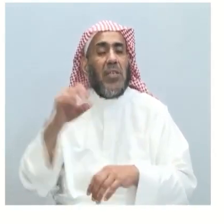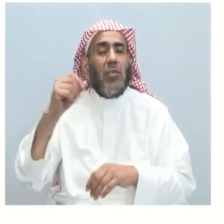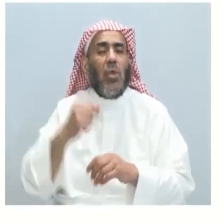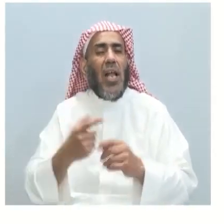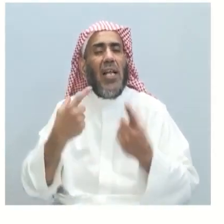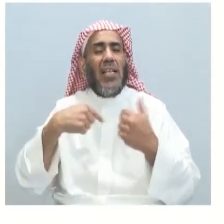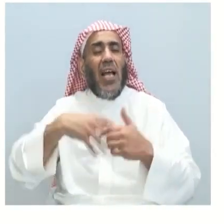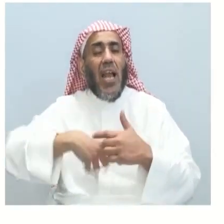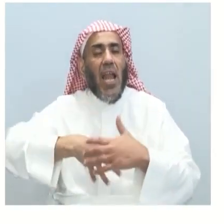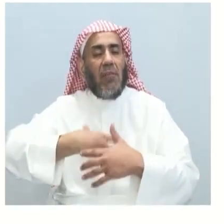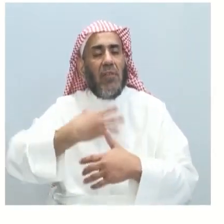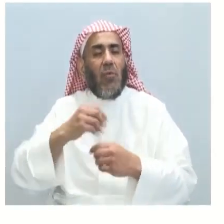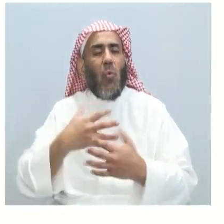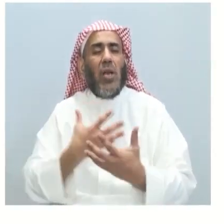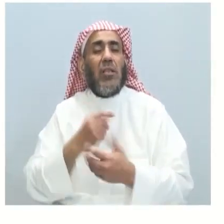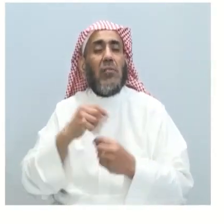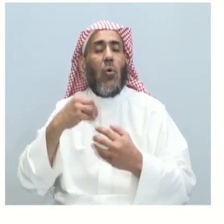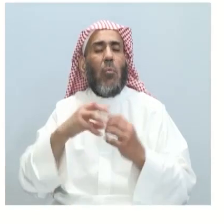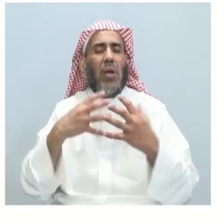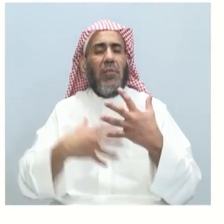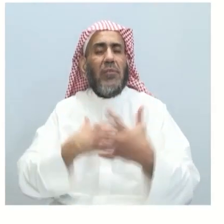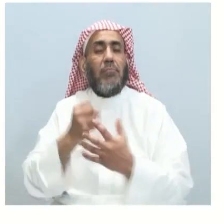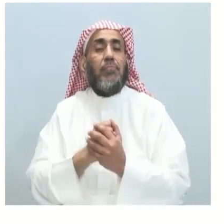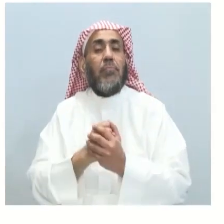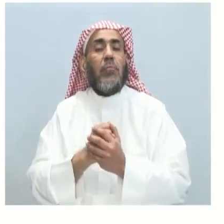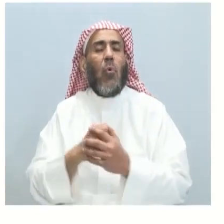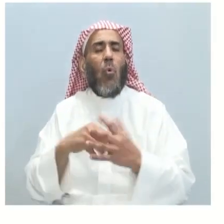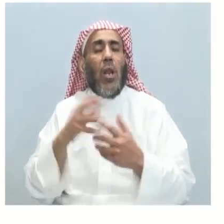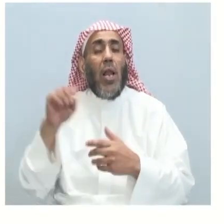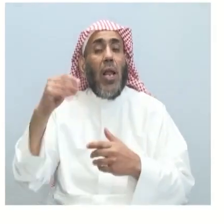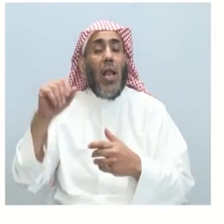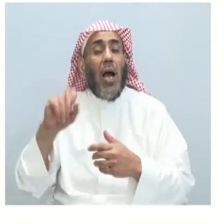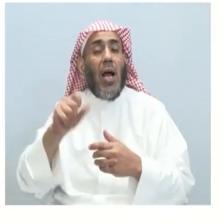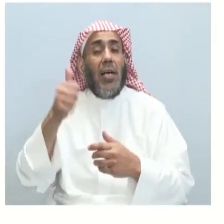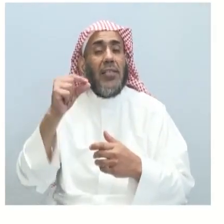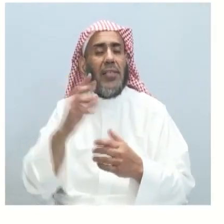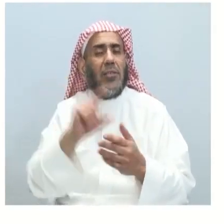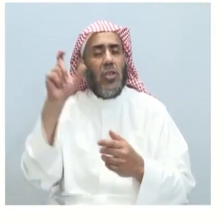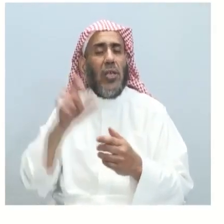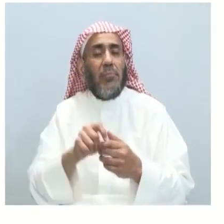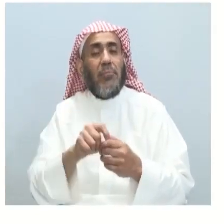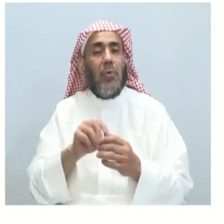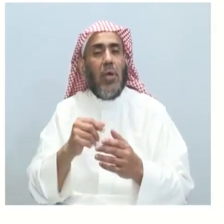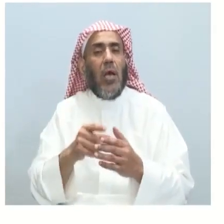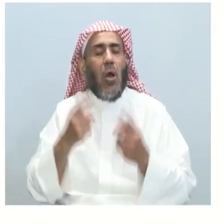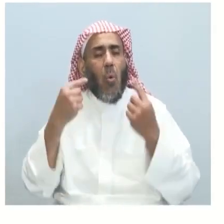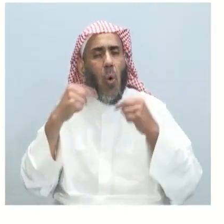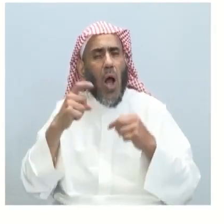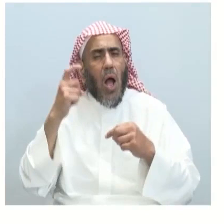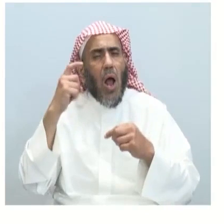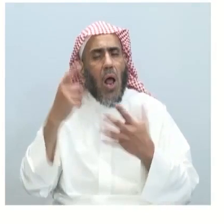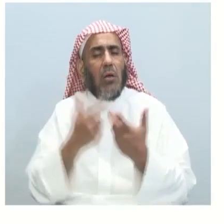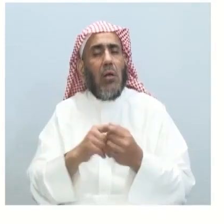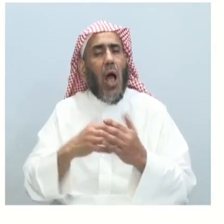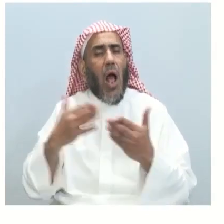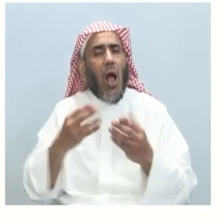حديث فيه عن النفس فقط وخرجات النفس وما يعتري النفس ولعل العقاد كان يعني واقعي عقلاني يتحدث